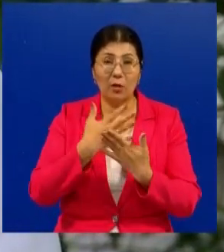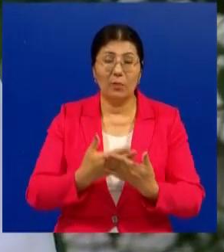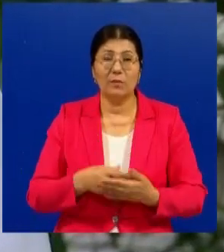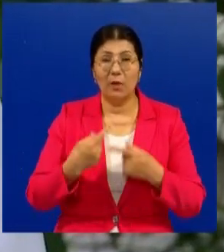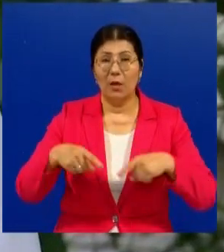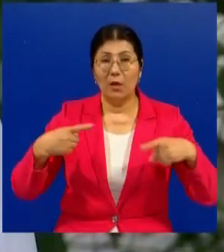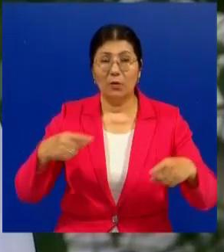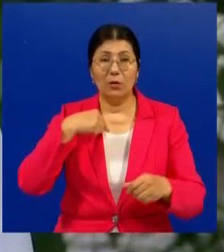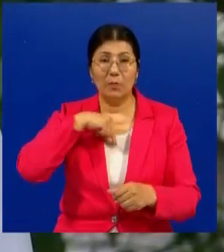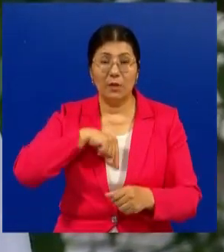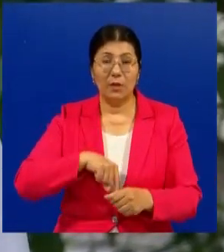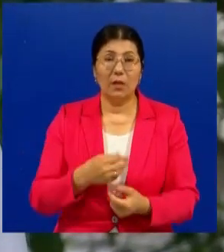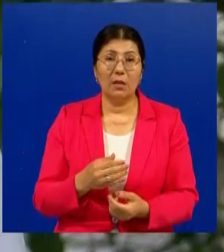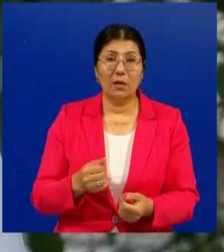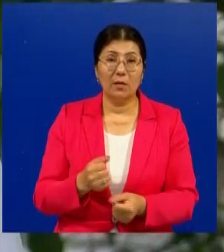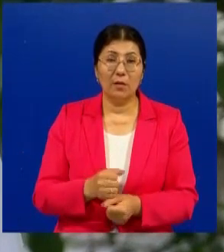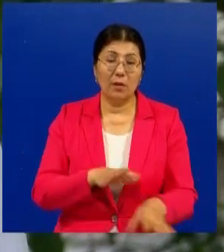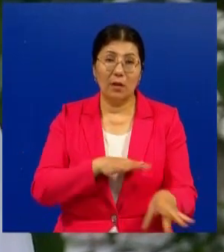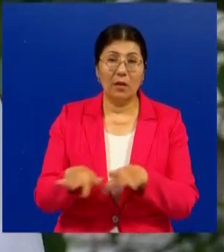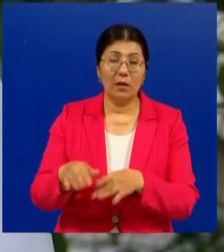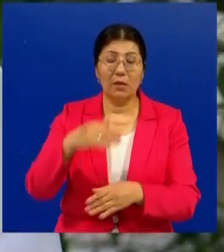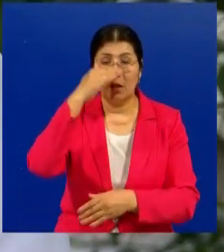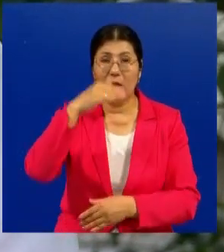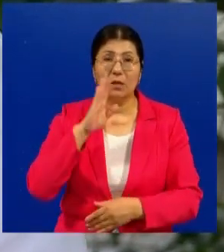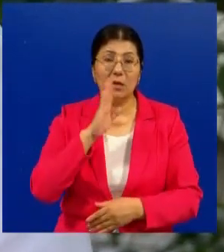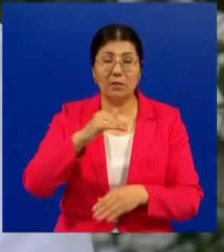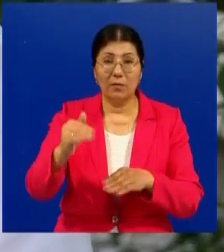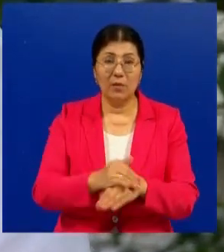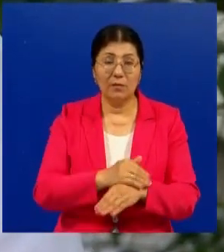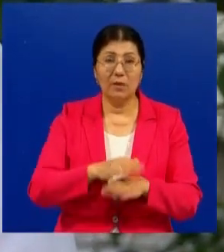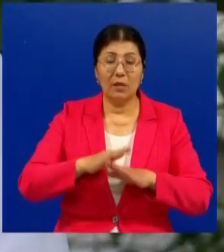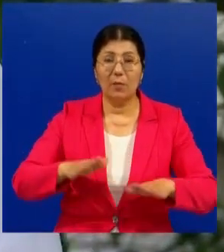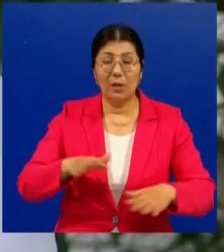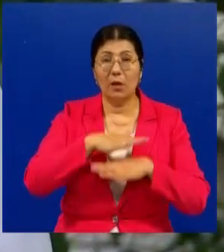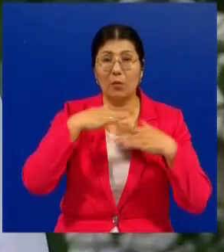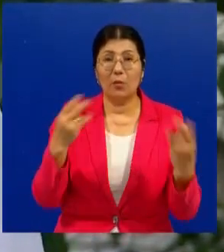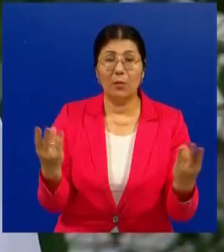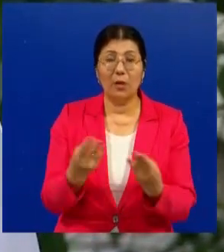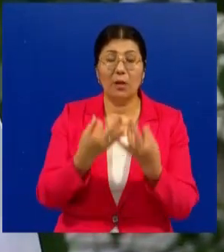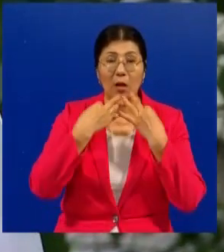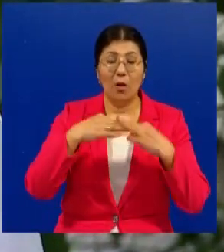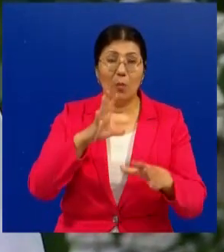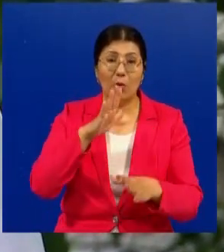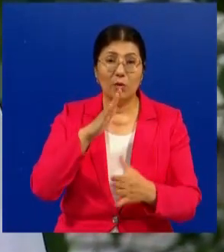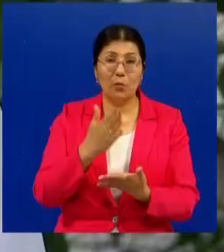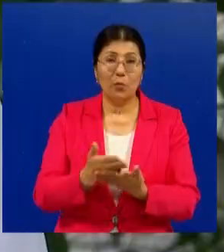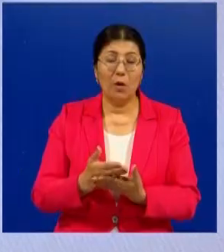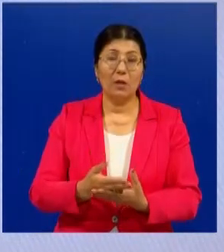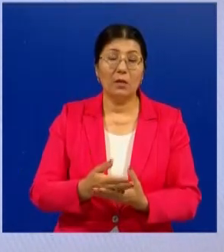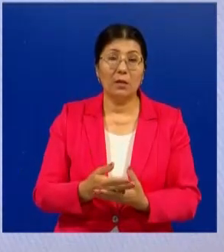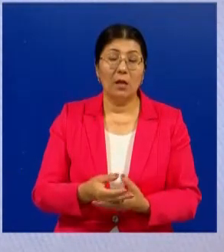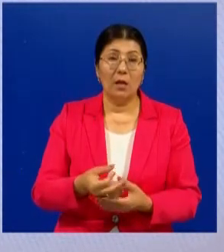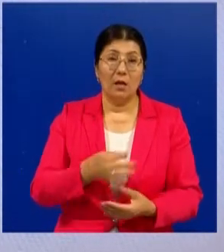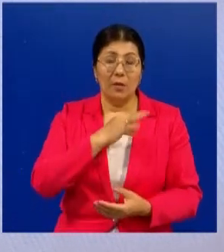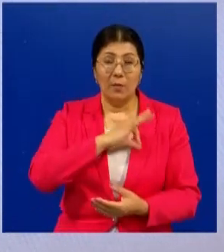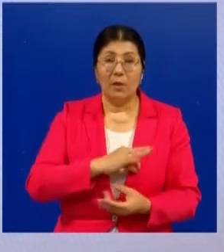түрлі психикалық әрекеттер. Сондықтан ата-анасының мейірімі балаға көп түсуі керек. Бос уақытын арнайы үйірмелерге арнаса,